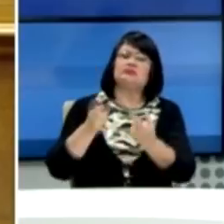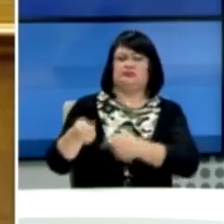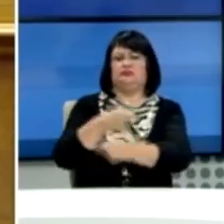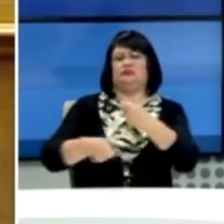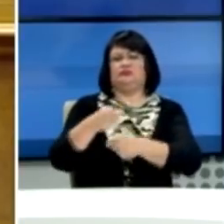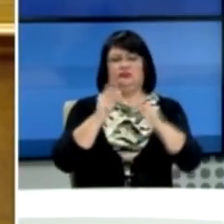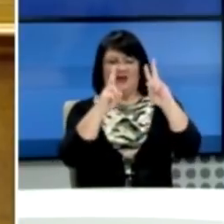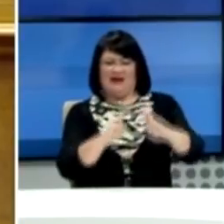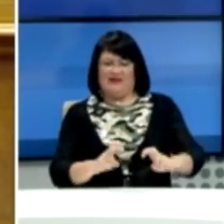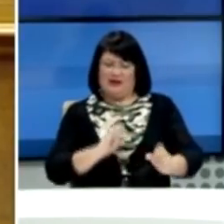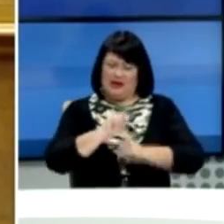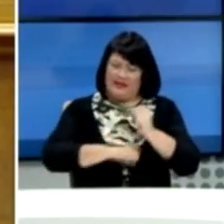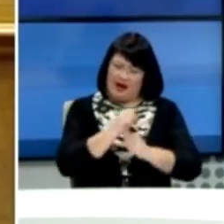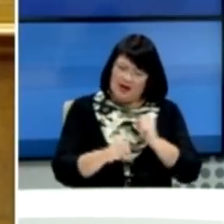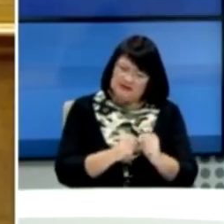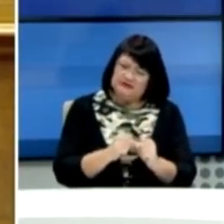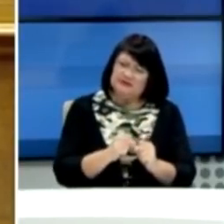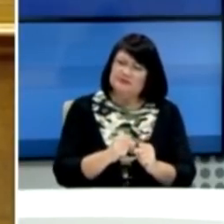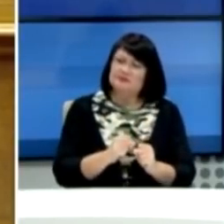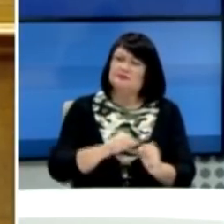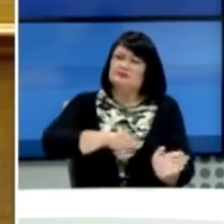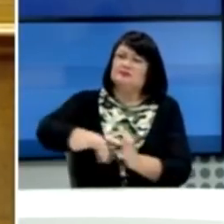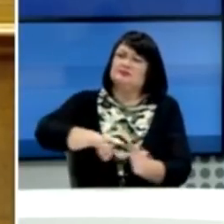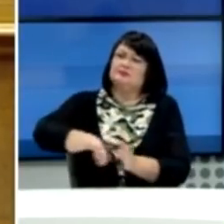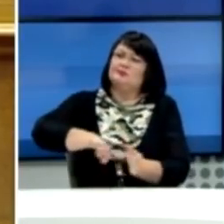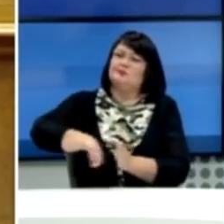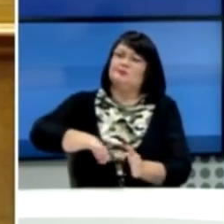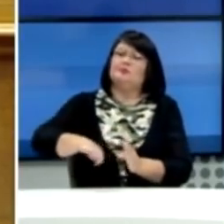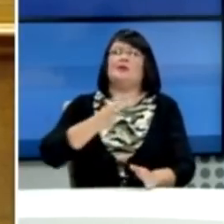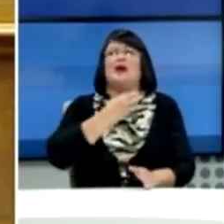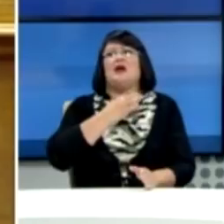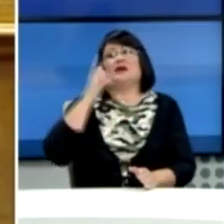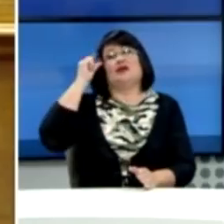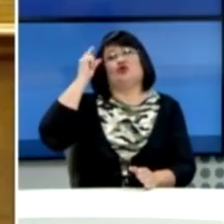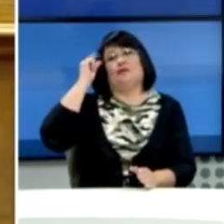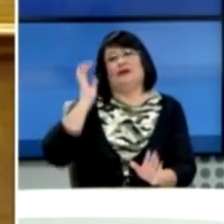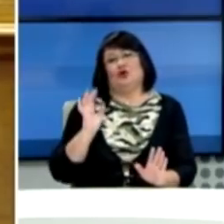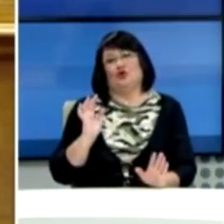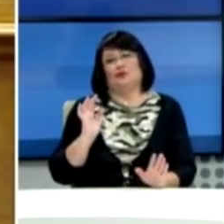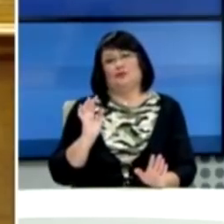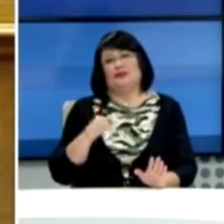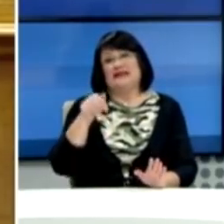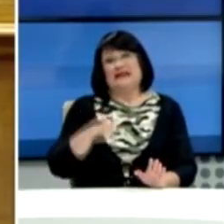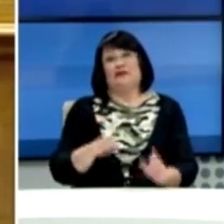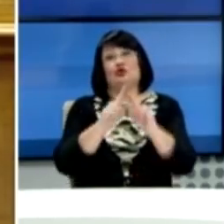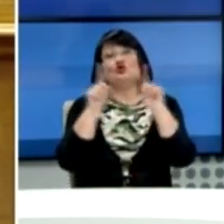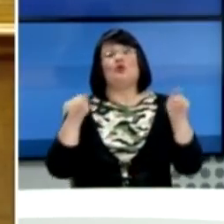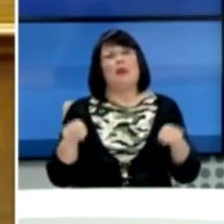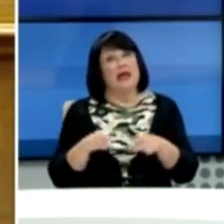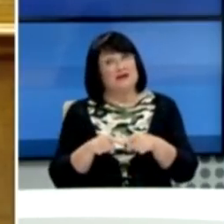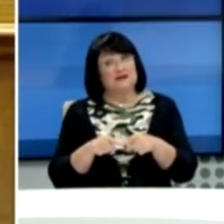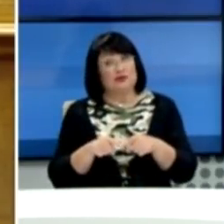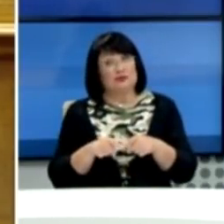επιχειρηματικής ερευνητικής δράσης, θέτοντας σε δεύτερη μοίρα όμως τις ανάγκες των φοιτητών. Σε αυτό το πλαίσιο